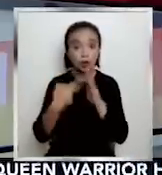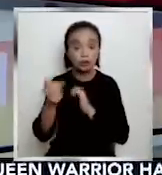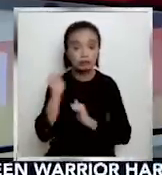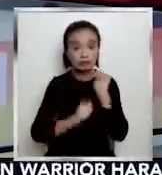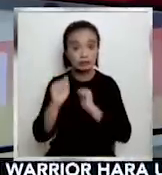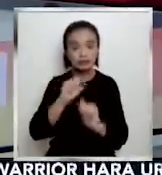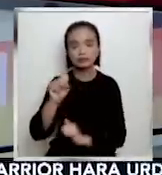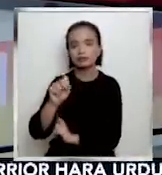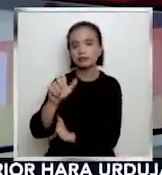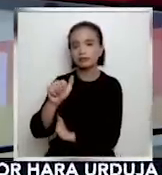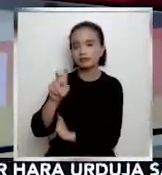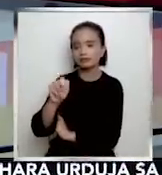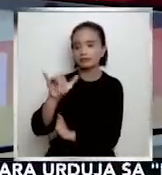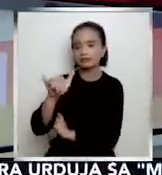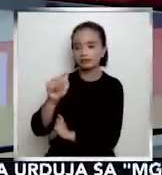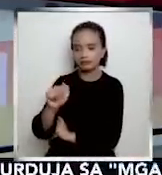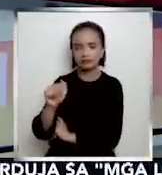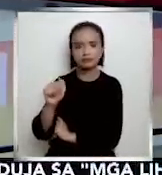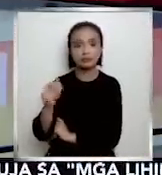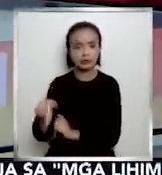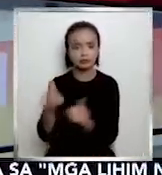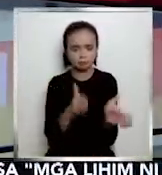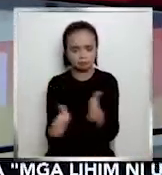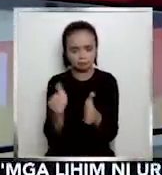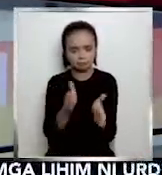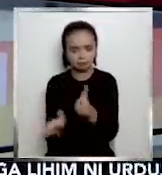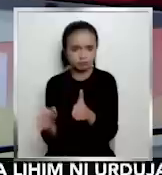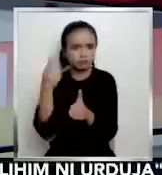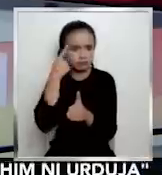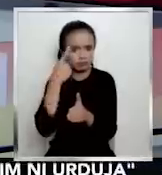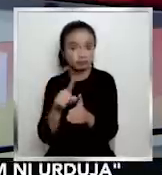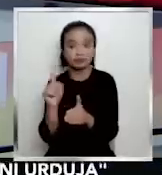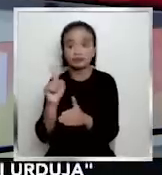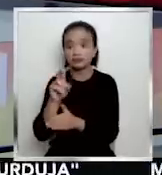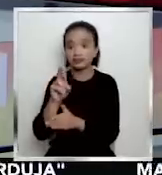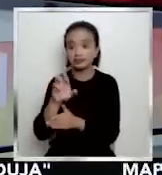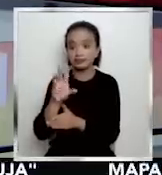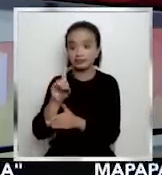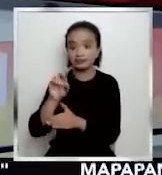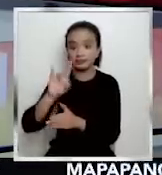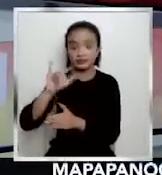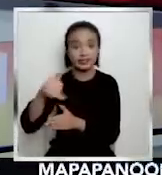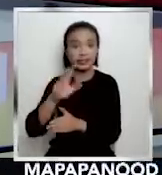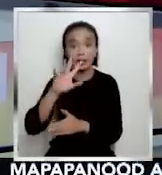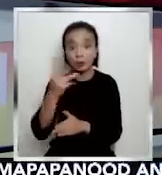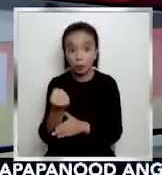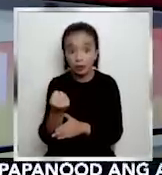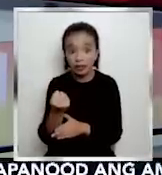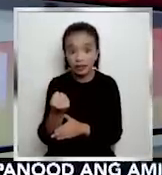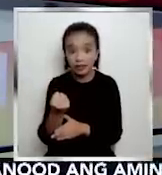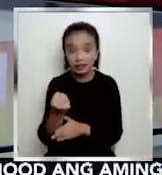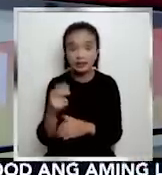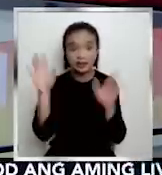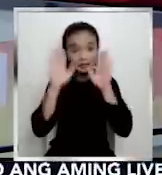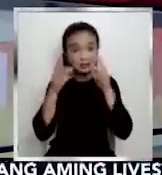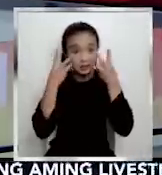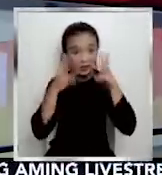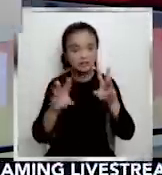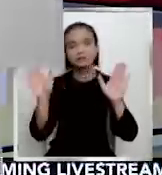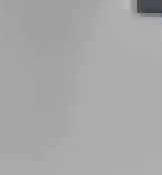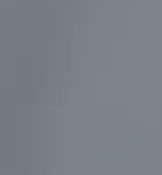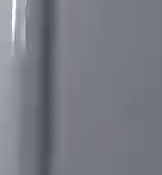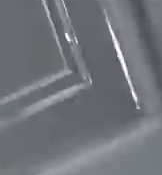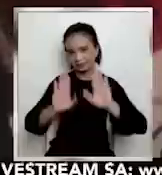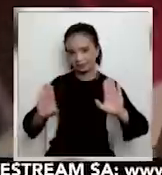at todo paghahanda siya para sa mga lihim ni Orduja na mapapanood na this Monday. Makichika tayo kay